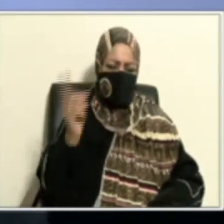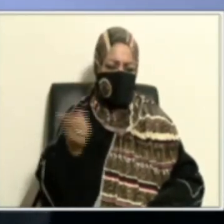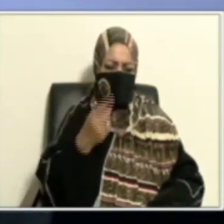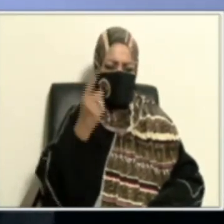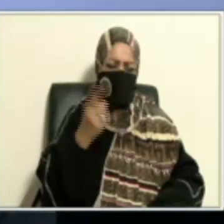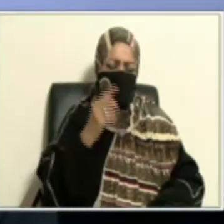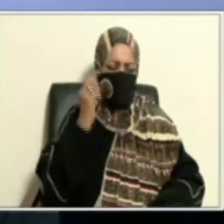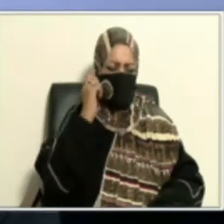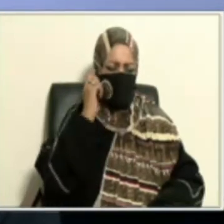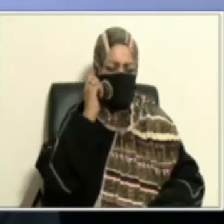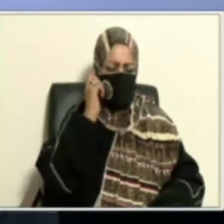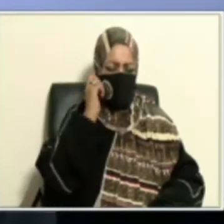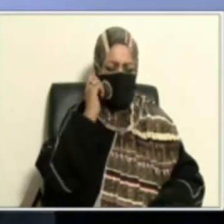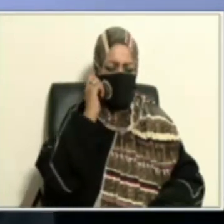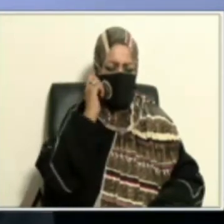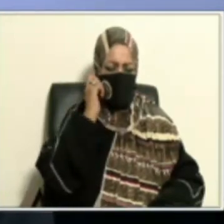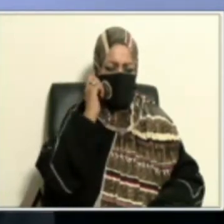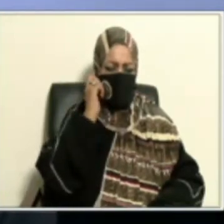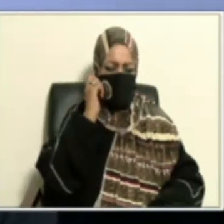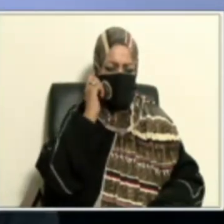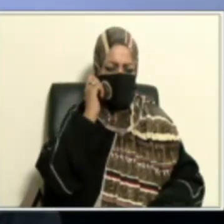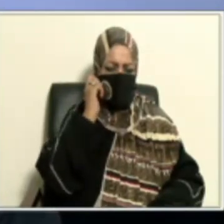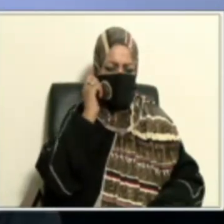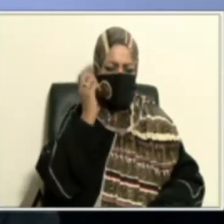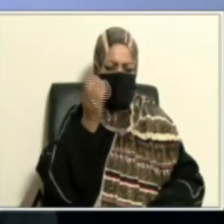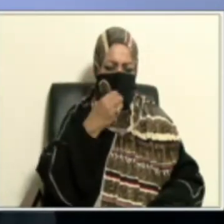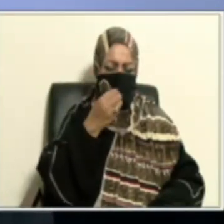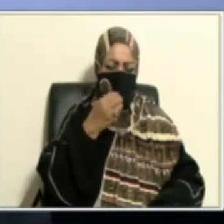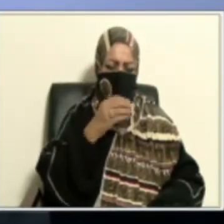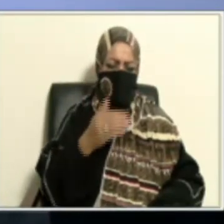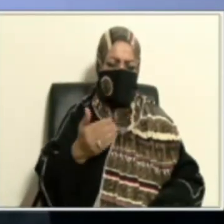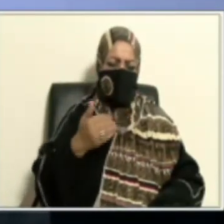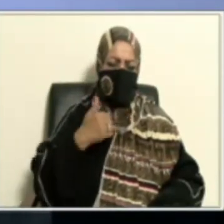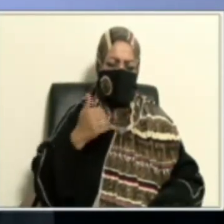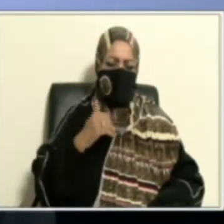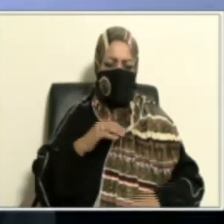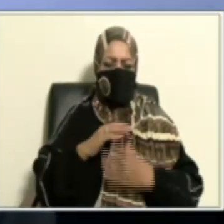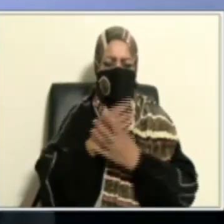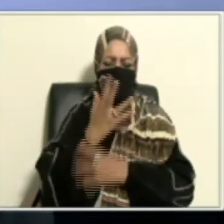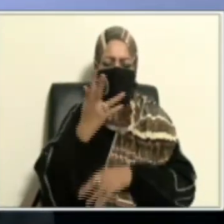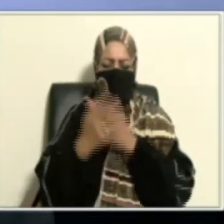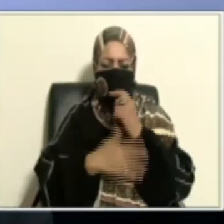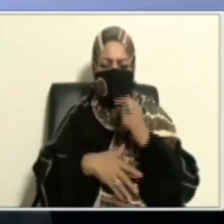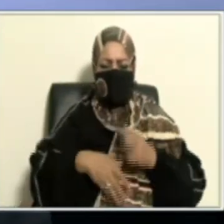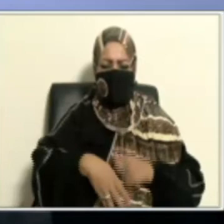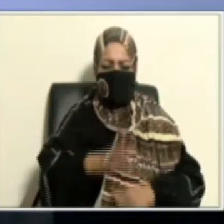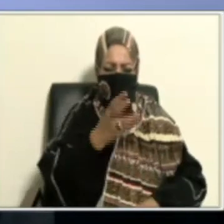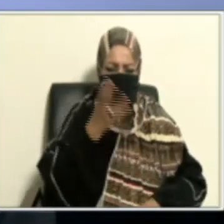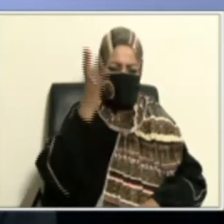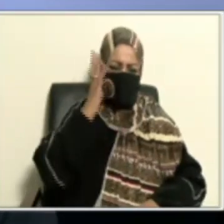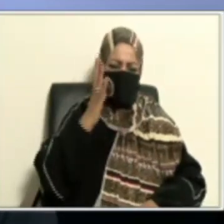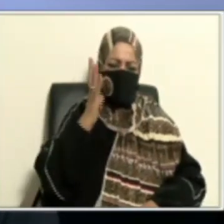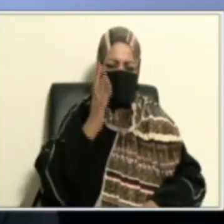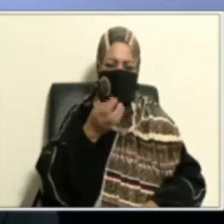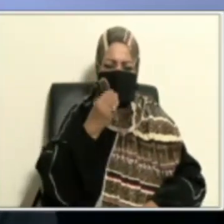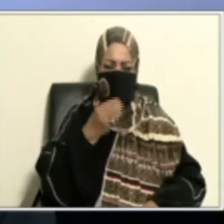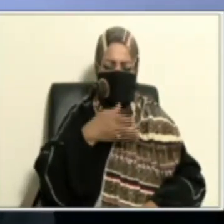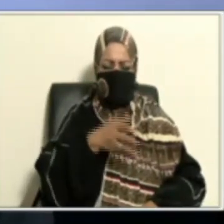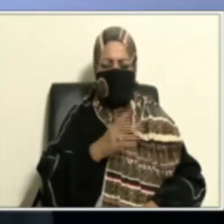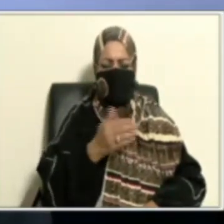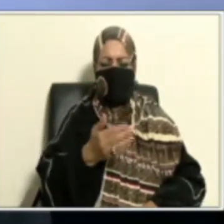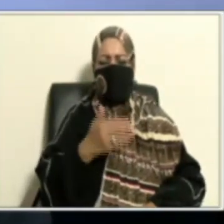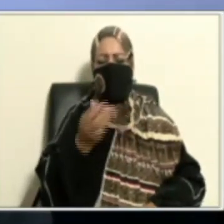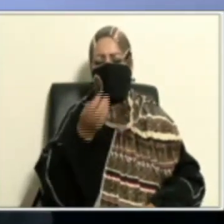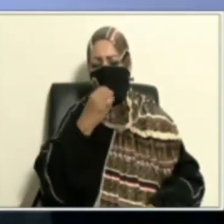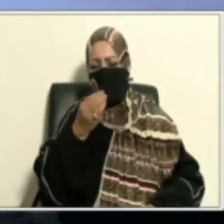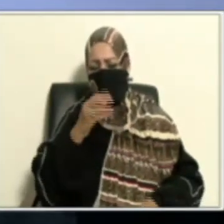علي العشاء وبيديروا كذا ويا ريت نكلات سخون ومش عارف شنو الكلام هذا، لا، قالوا لكي لا يشغل نفسه